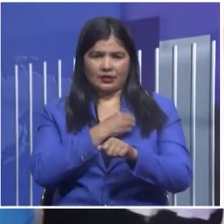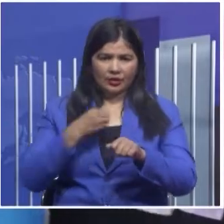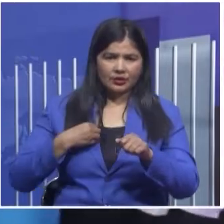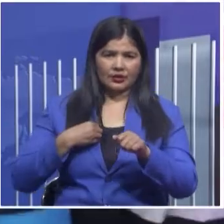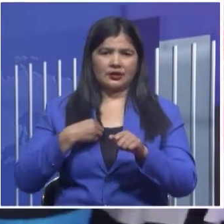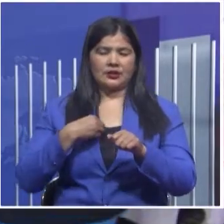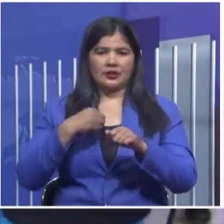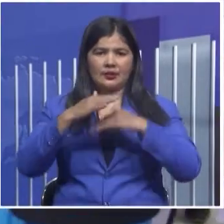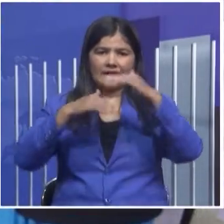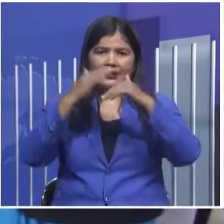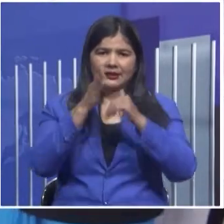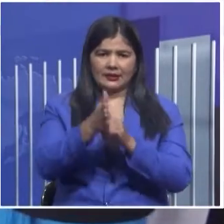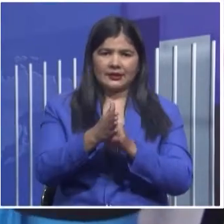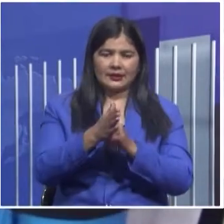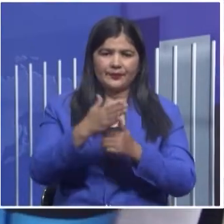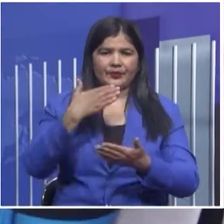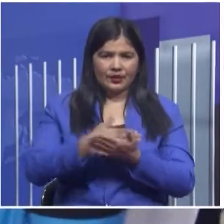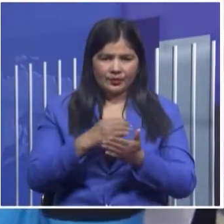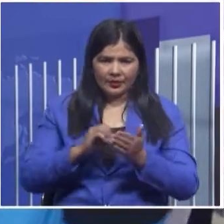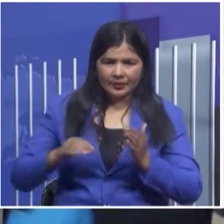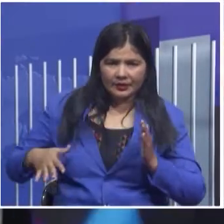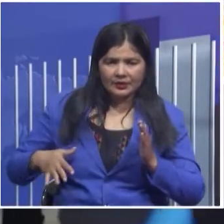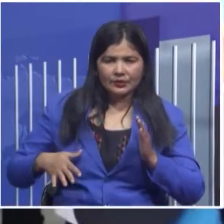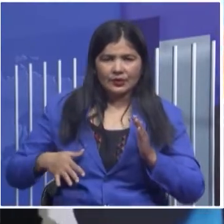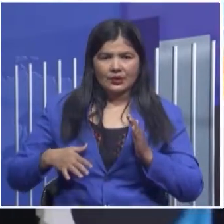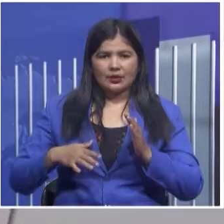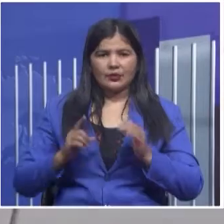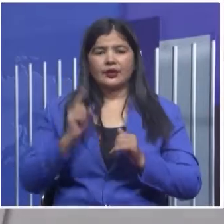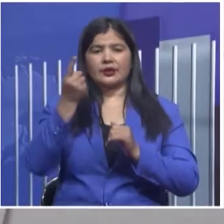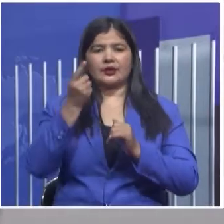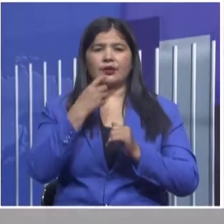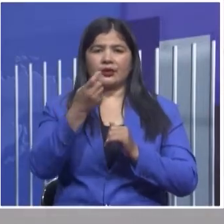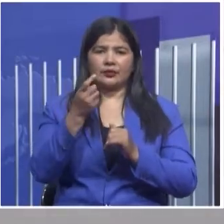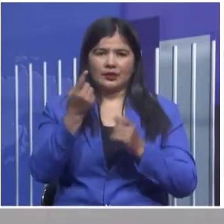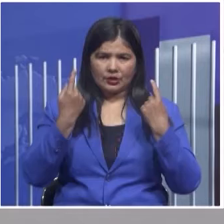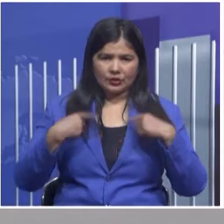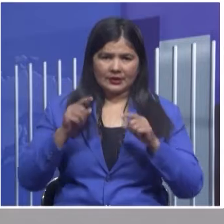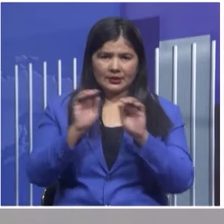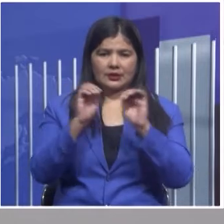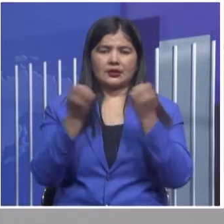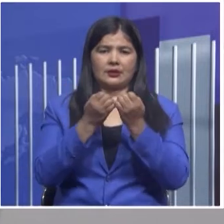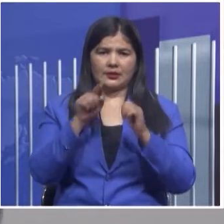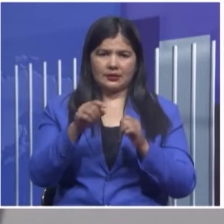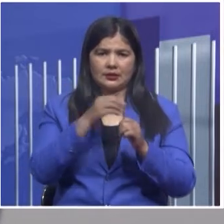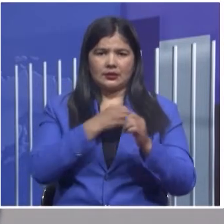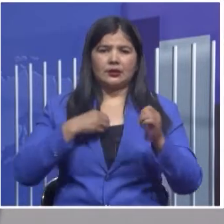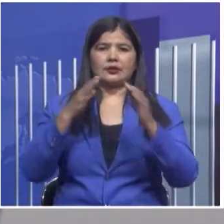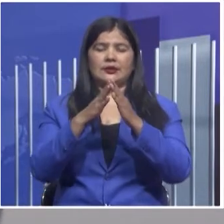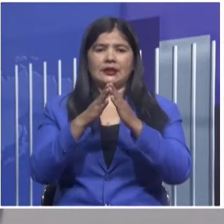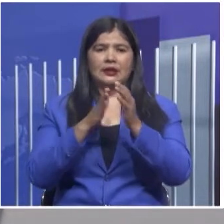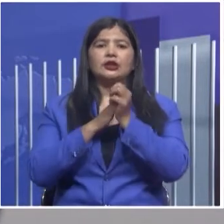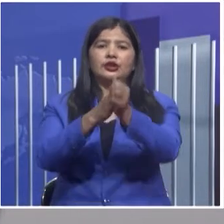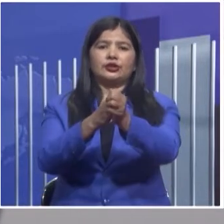कोटाले लुम्बिनी प्रादेशिक अस्पताल प्रदेशकै अग्रणी रहेको बताउँदै स्वास्थ्य क्षेत्रमा यस अस्पतालले प्रदेशको